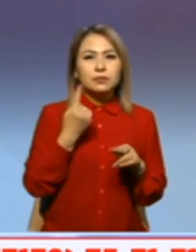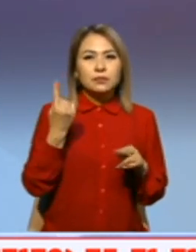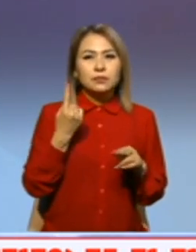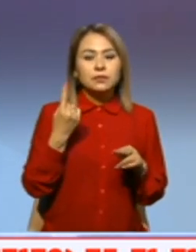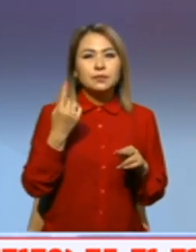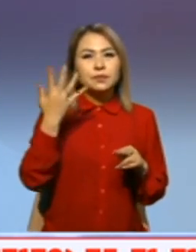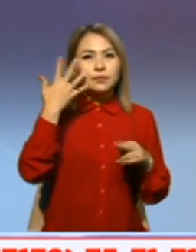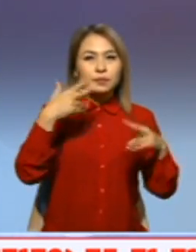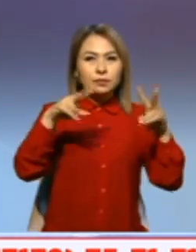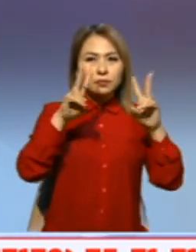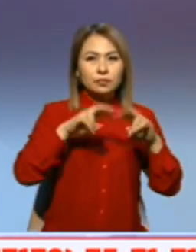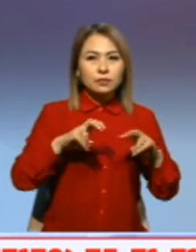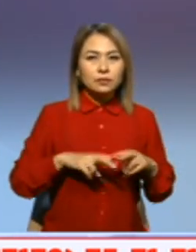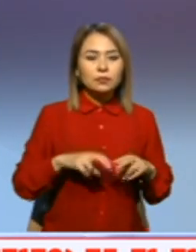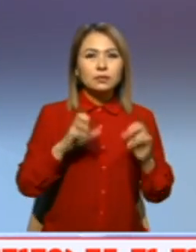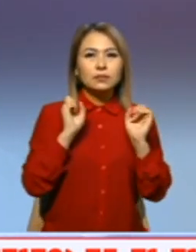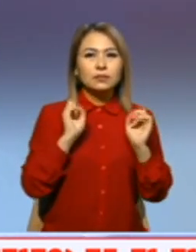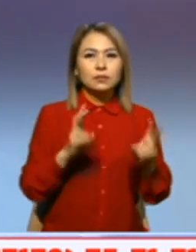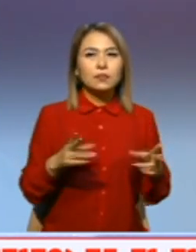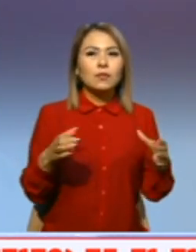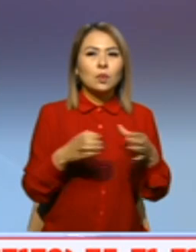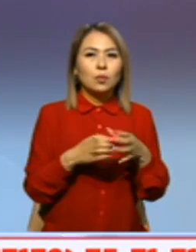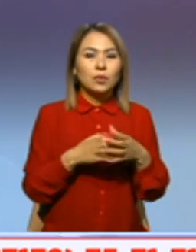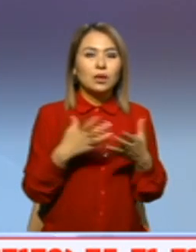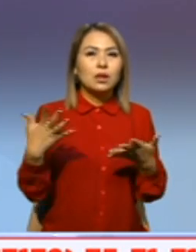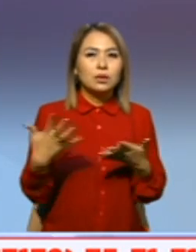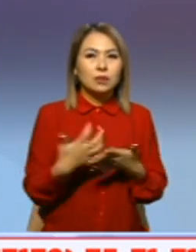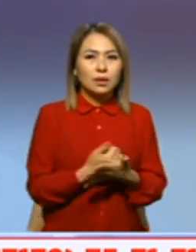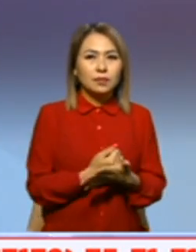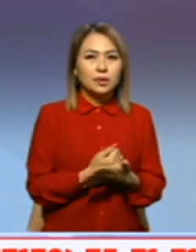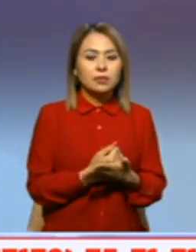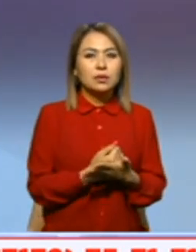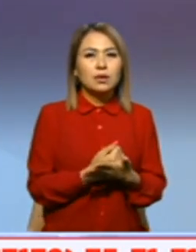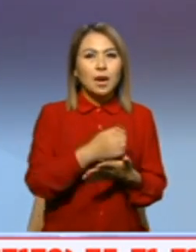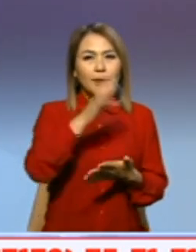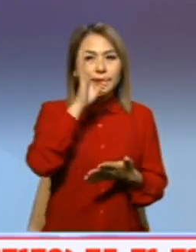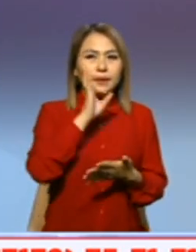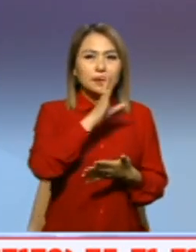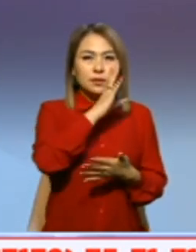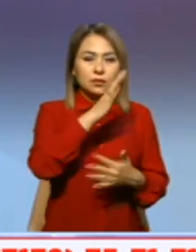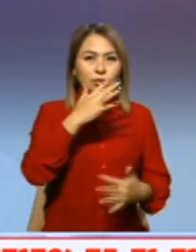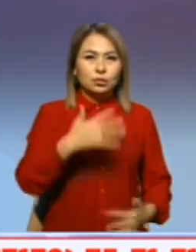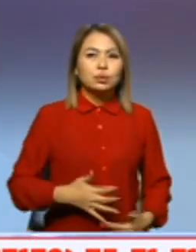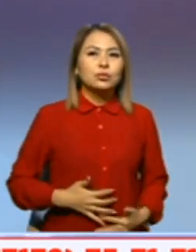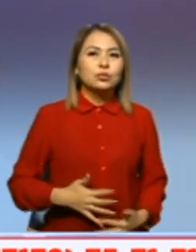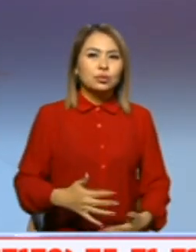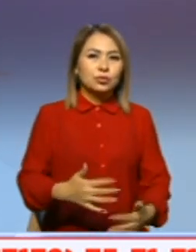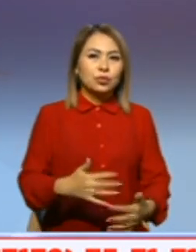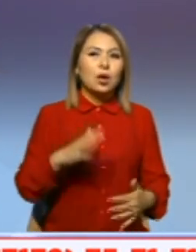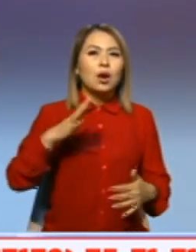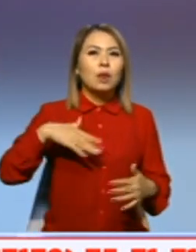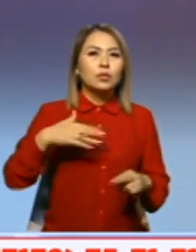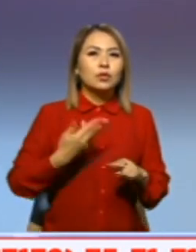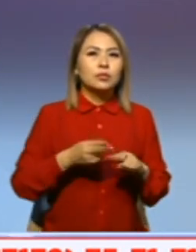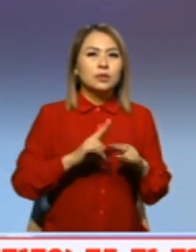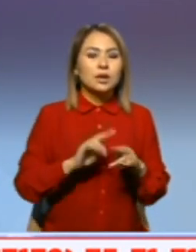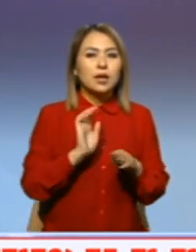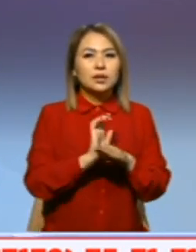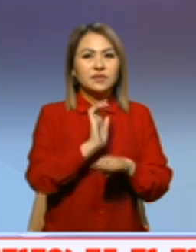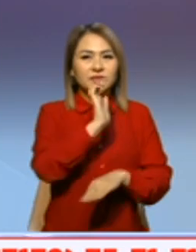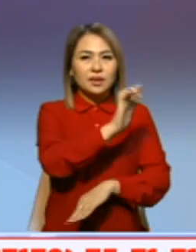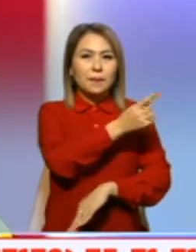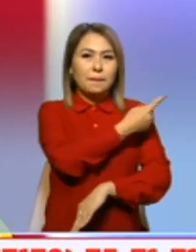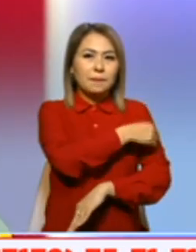арқылы оған қауіпті топтарды біз анықтаймыз жүкті әйелдерде. Содан кейін барып, біз оларды пренатал диагностикаға